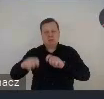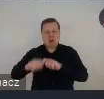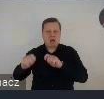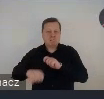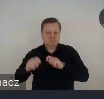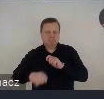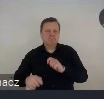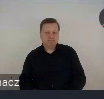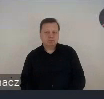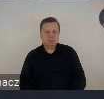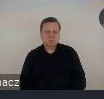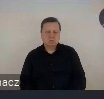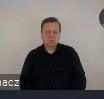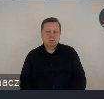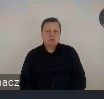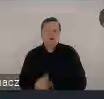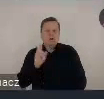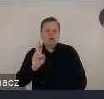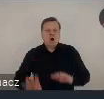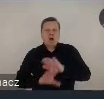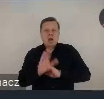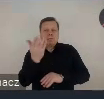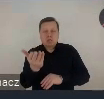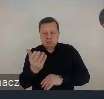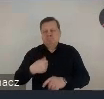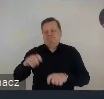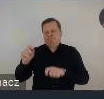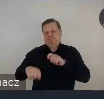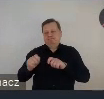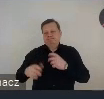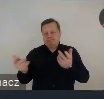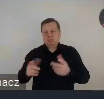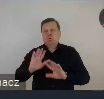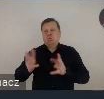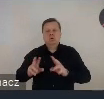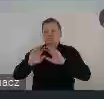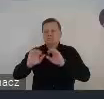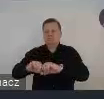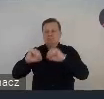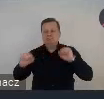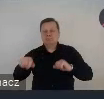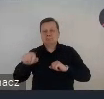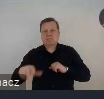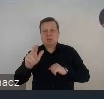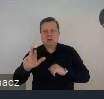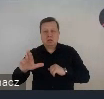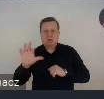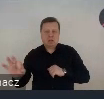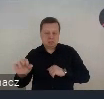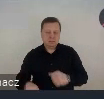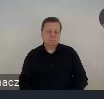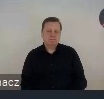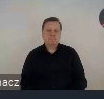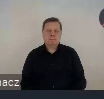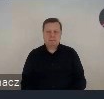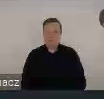To reprezentuje, kto ją reprezentuje, czyli zaglądamy do wypisu z Krajowego Rejestru Sądowego